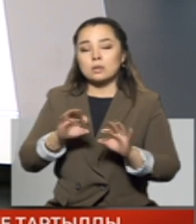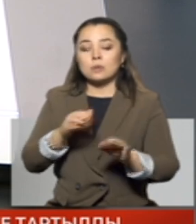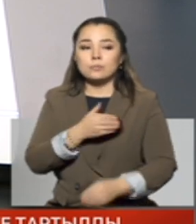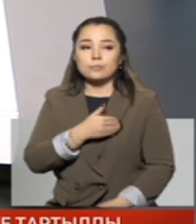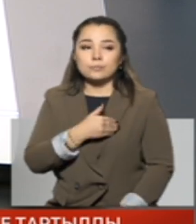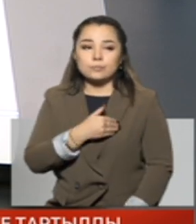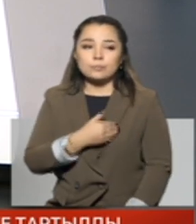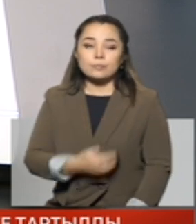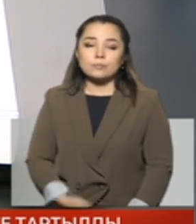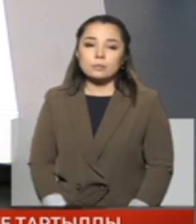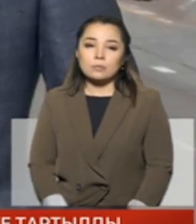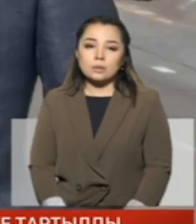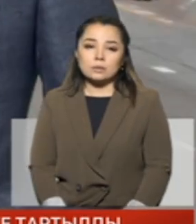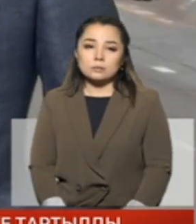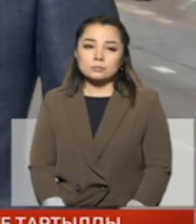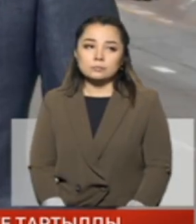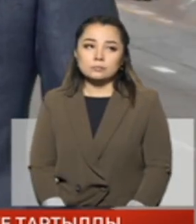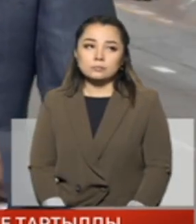тоқталады.